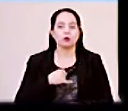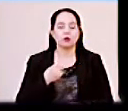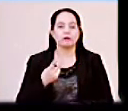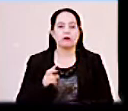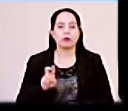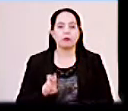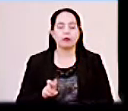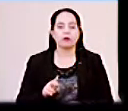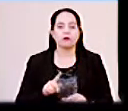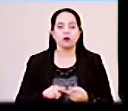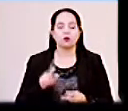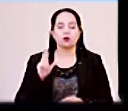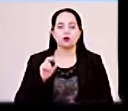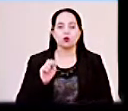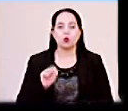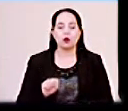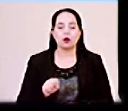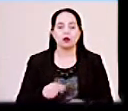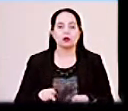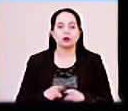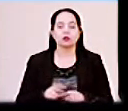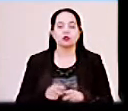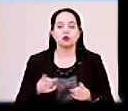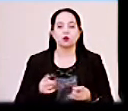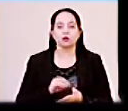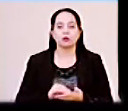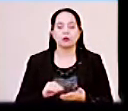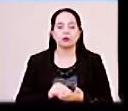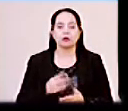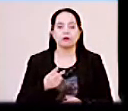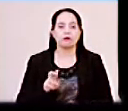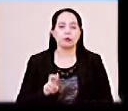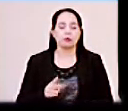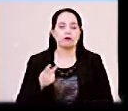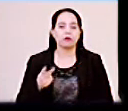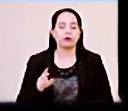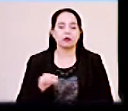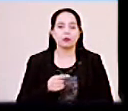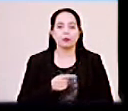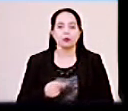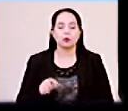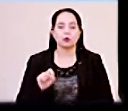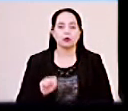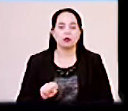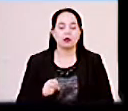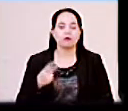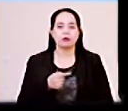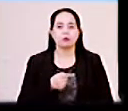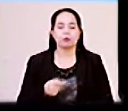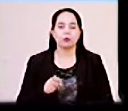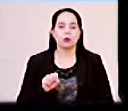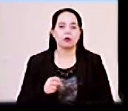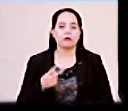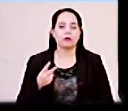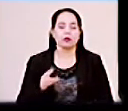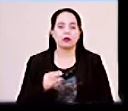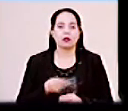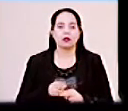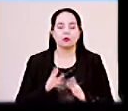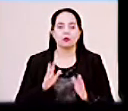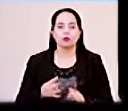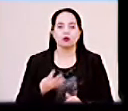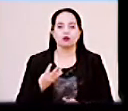2b, второе число а. Значит, нужно написать 2b в квадрате и минус а в квадрате. И это